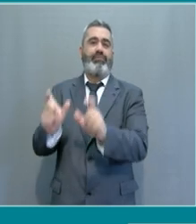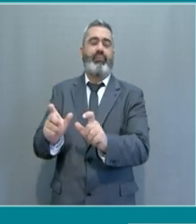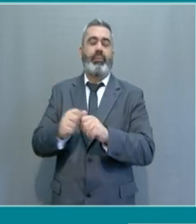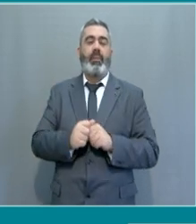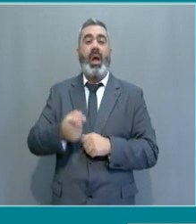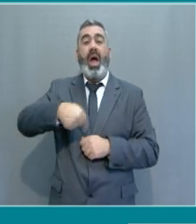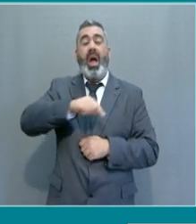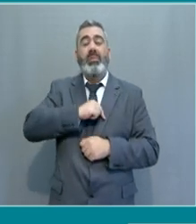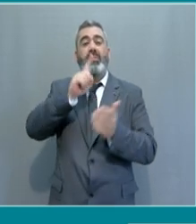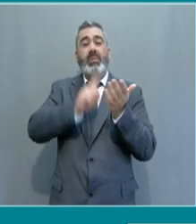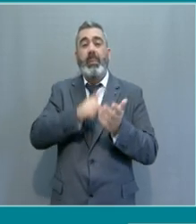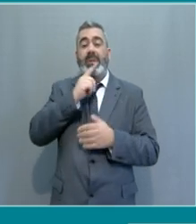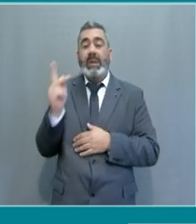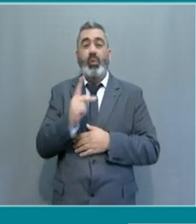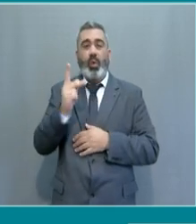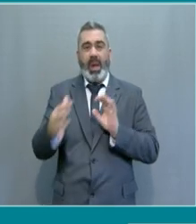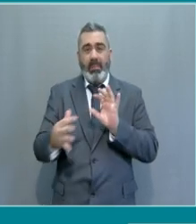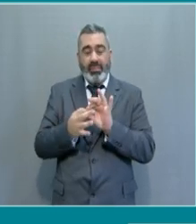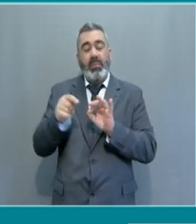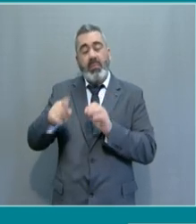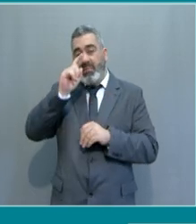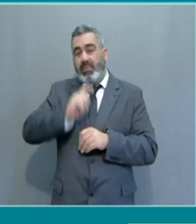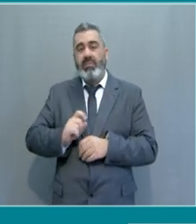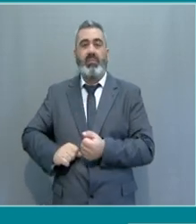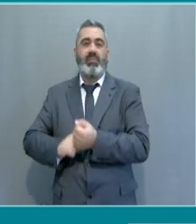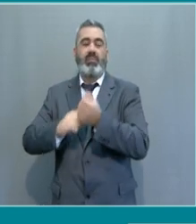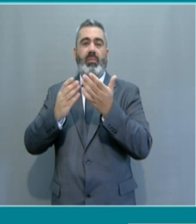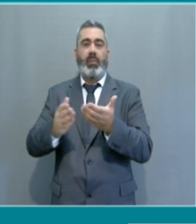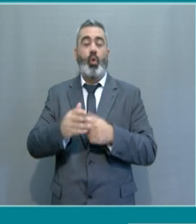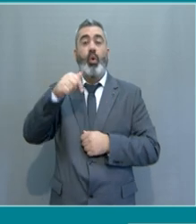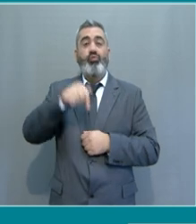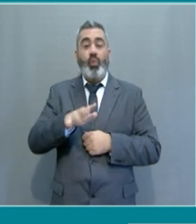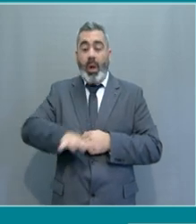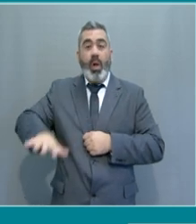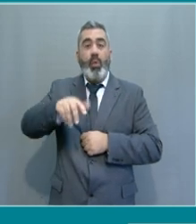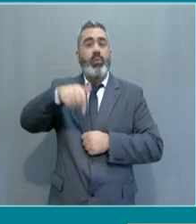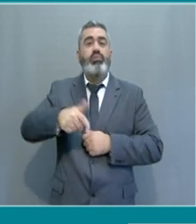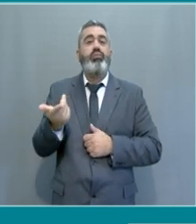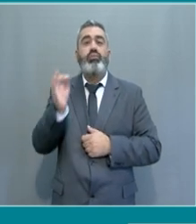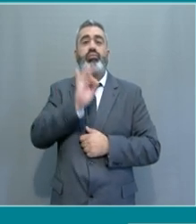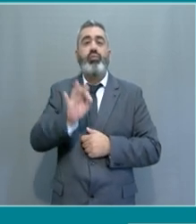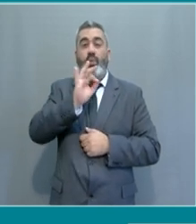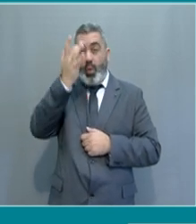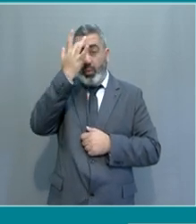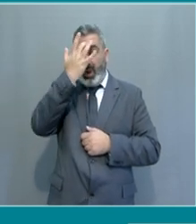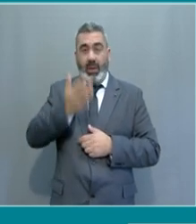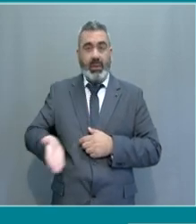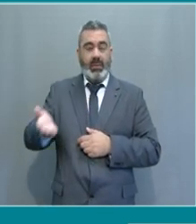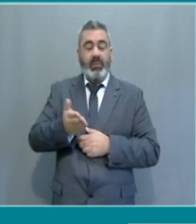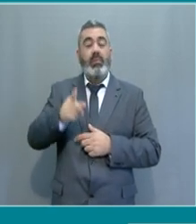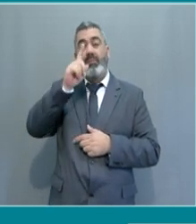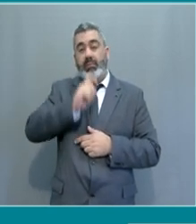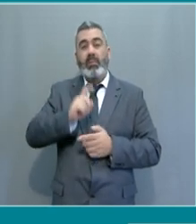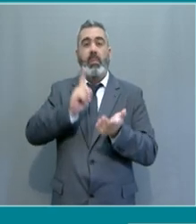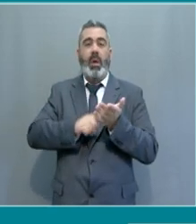και στις κοινωνίες στις οποίες εργαζόμαστε. Και πλέον, όντας στην περιοχή της Κοζάνης, θεωρούμε ότι είναι και αυτή μια